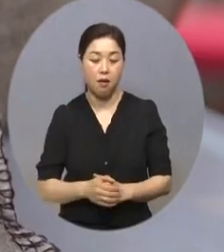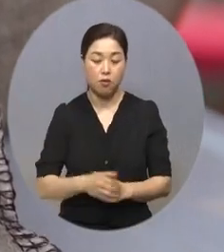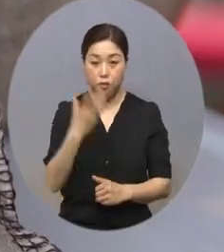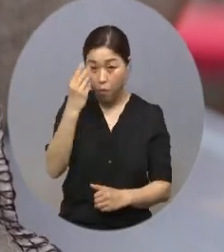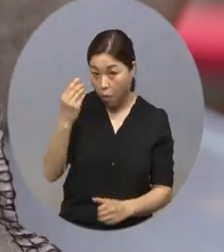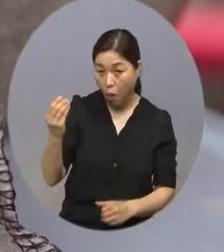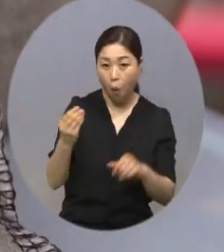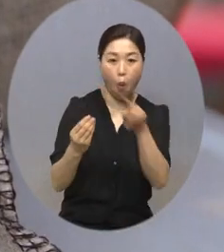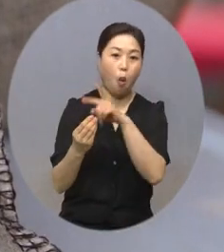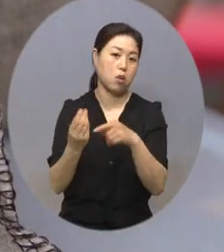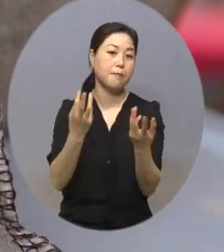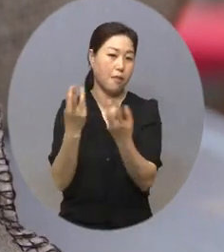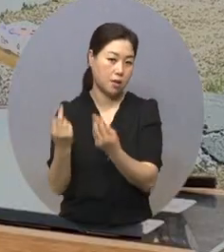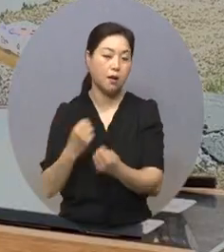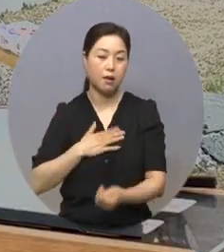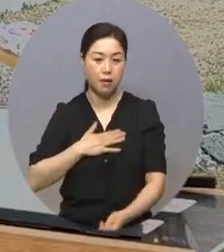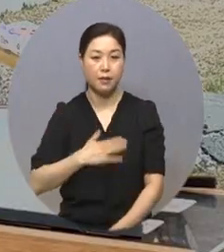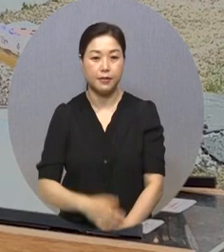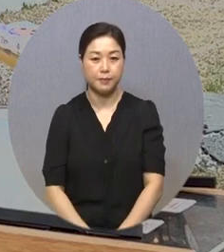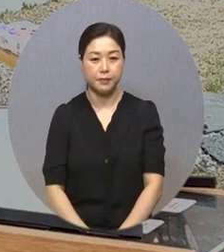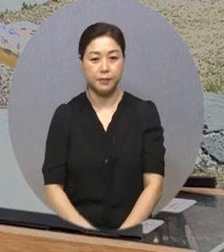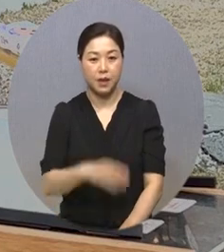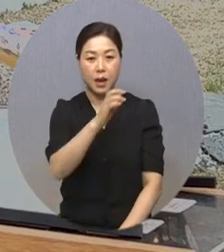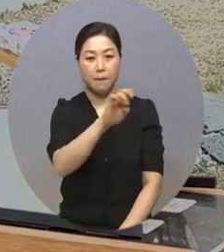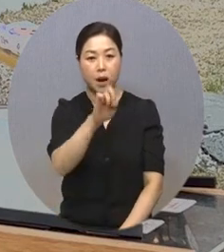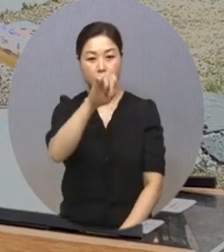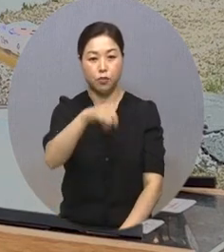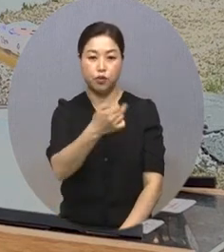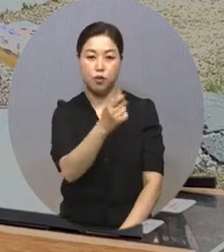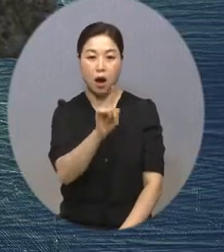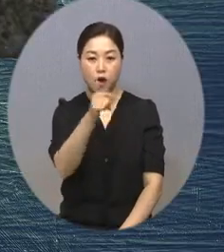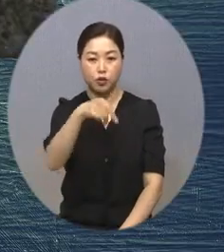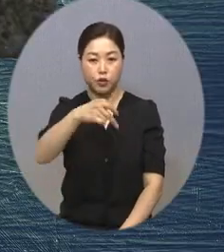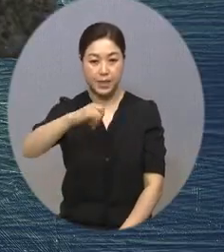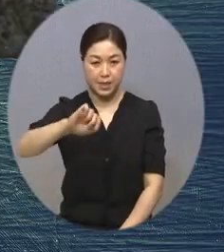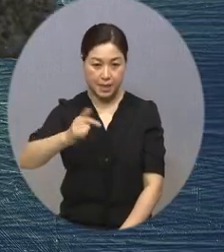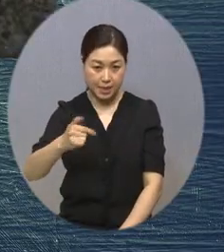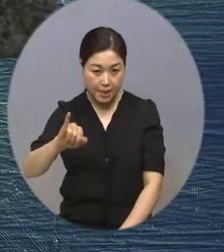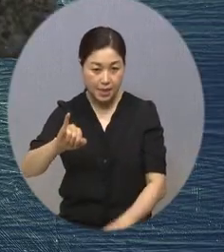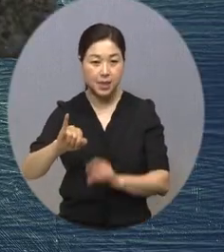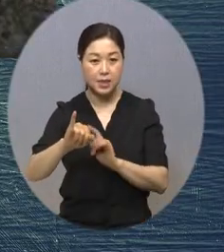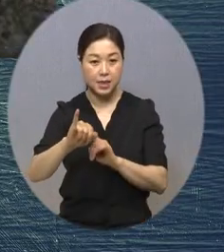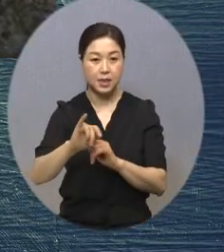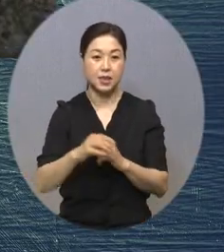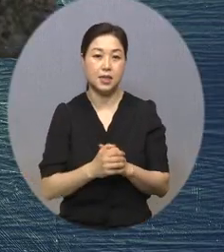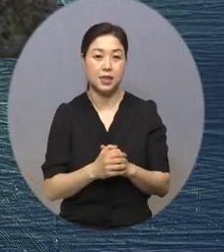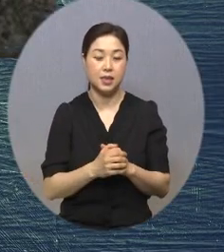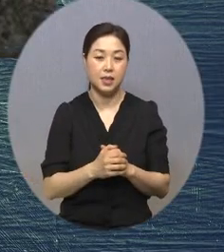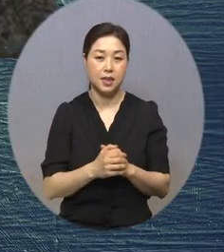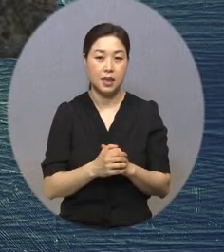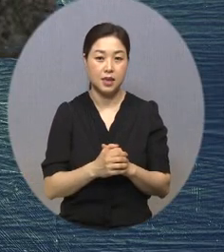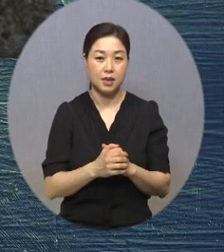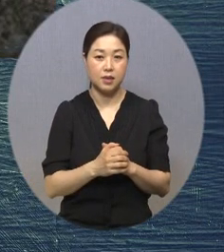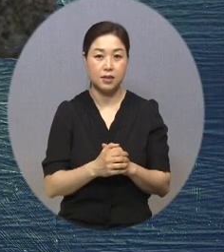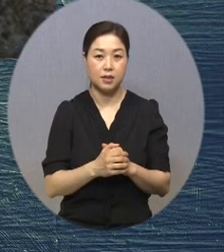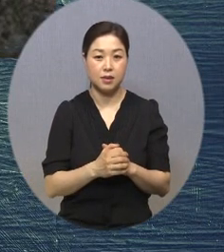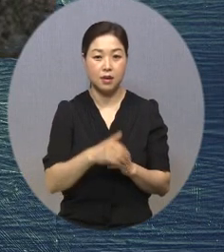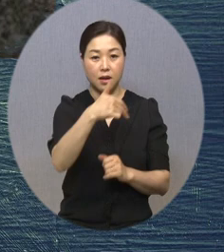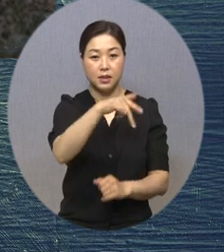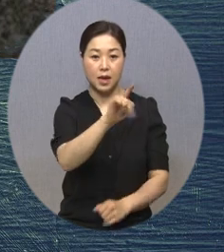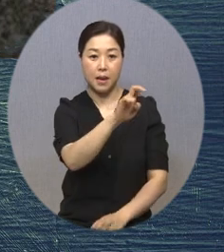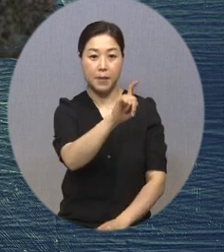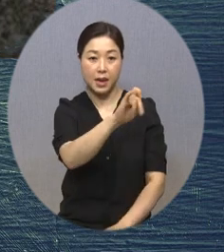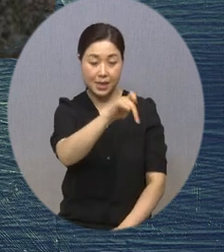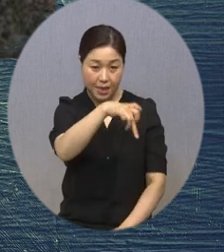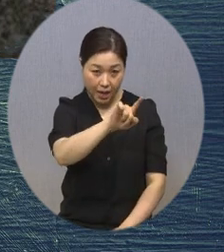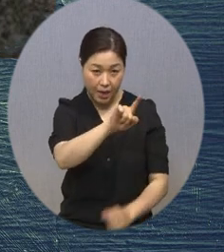어른 원이라는 아주 잖아요 어플은 님이 커피는 자메이카 퍼프와 둘다 동기나 채택하도록 같은